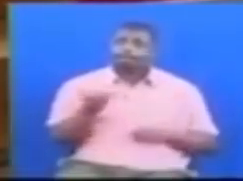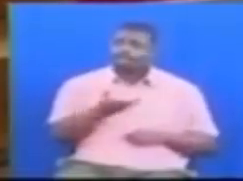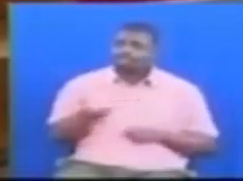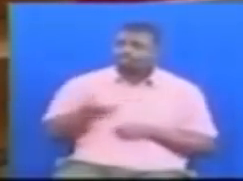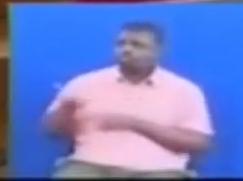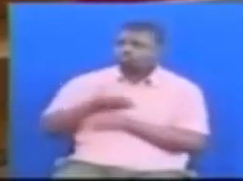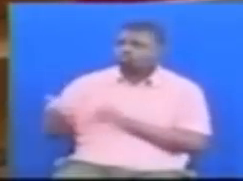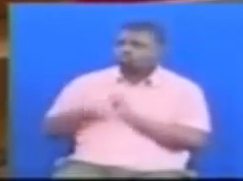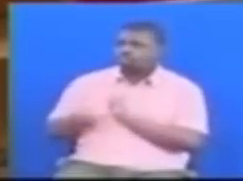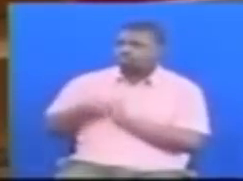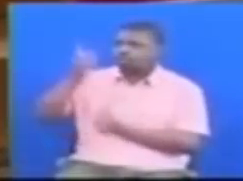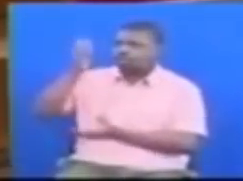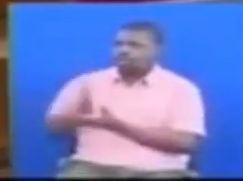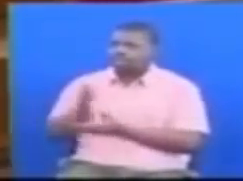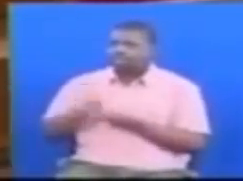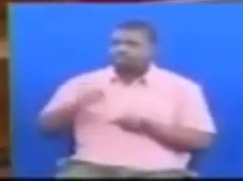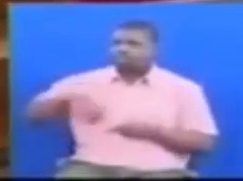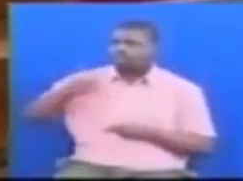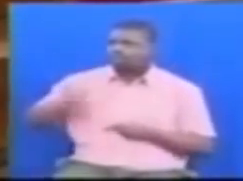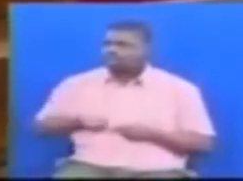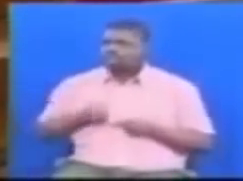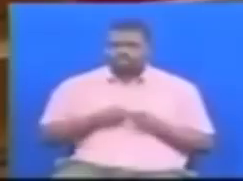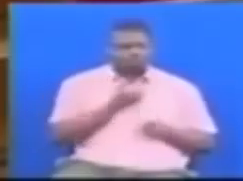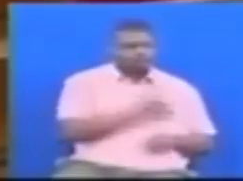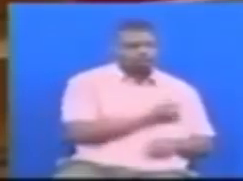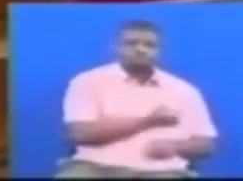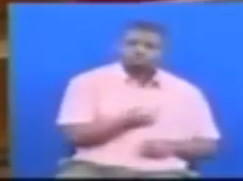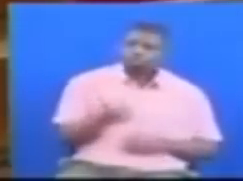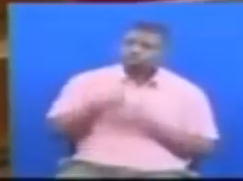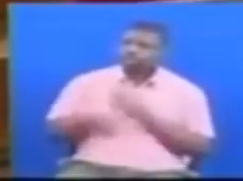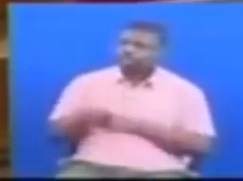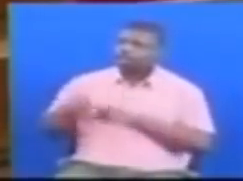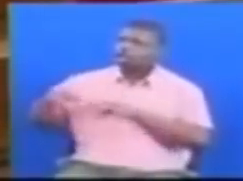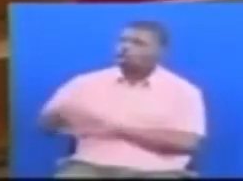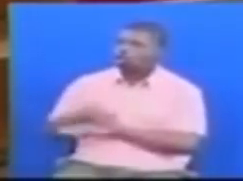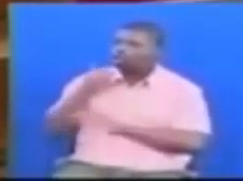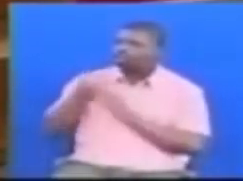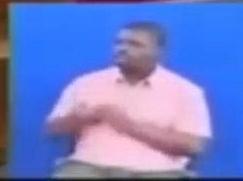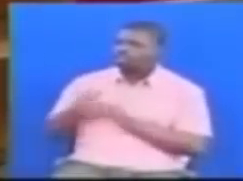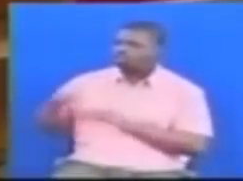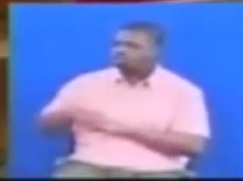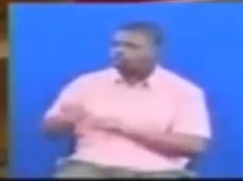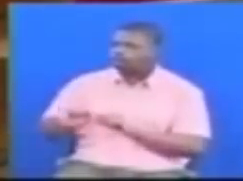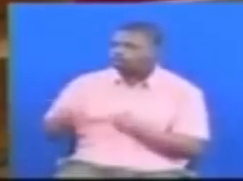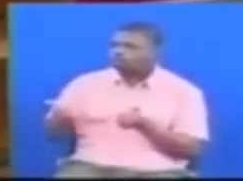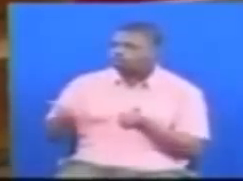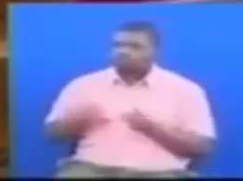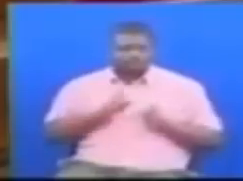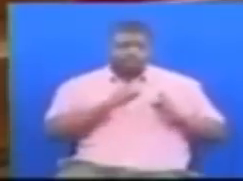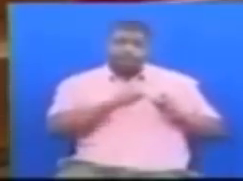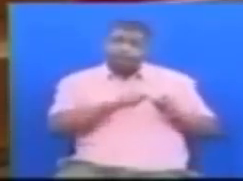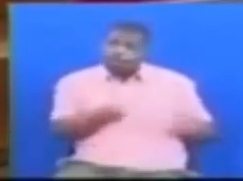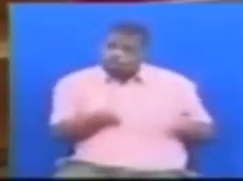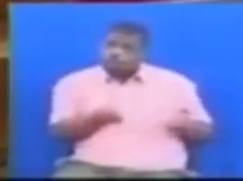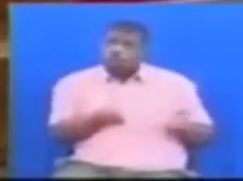kwa jamii kuhusu masuala ya haki za wanawake na watoto katika ndoa na mara ambapo kunakuwa ndoa imevunjika.